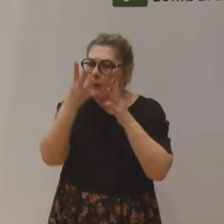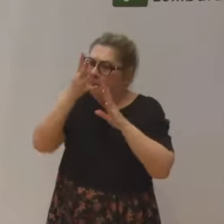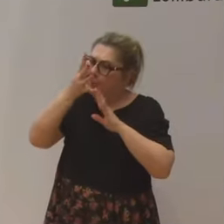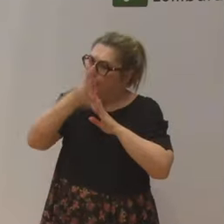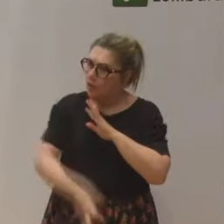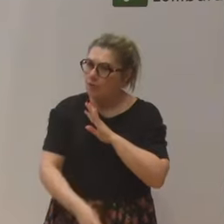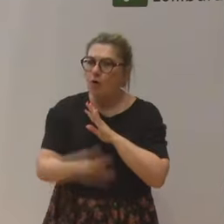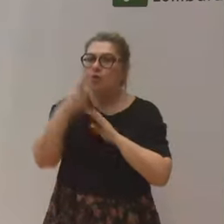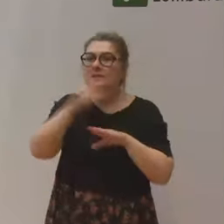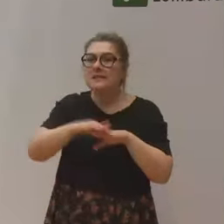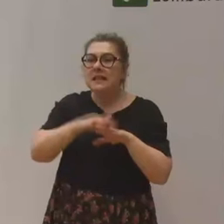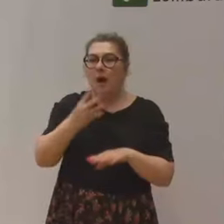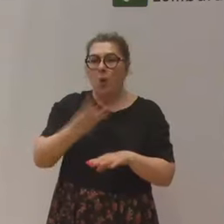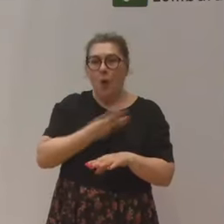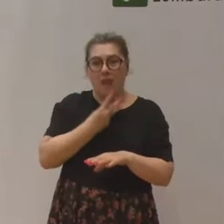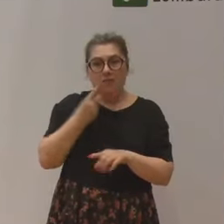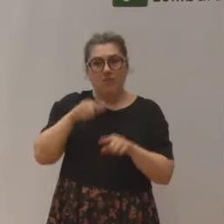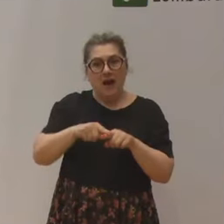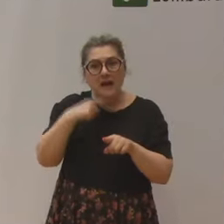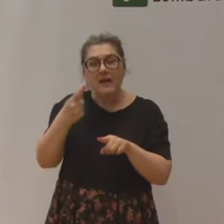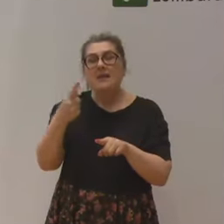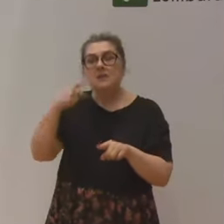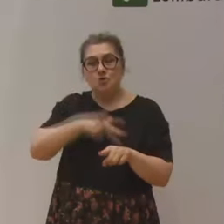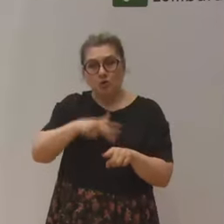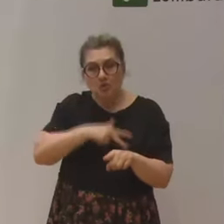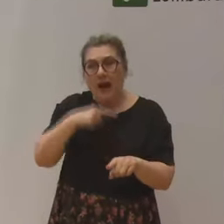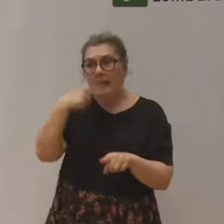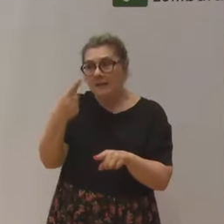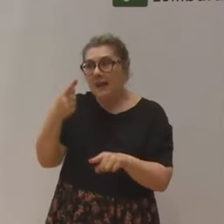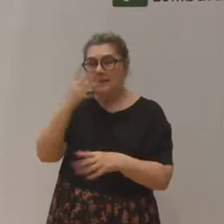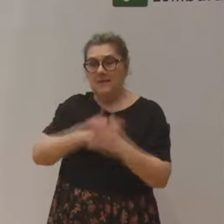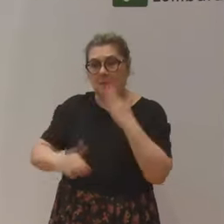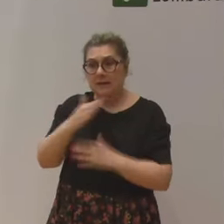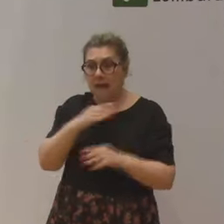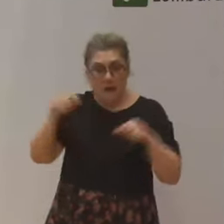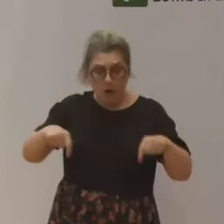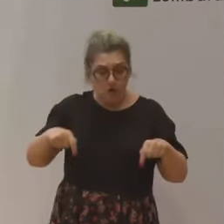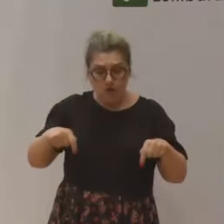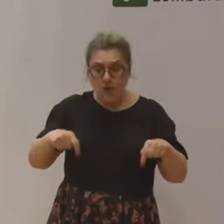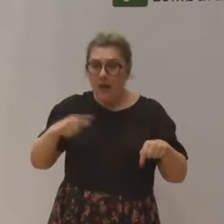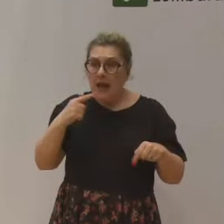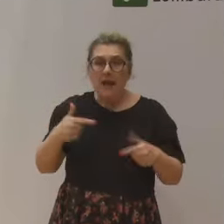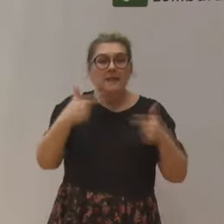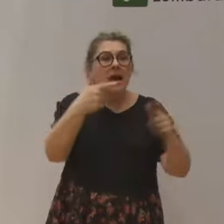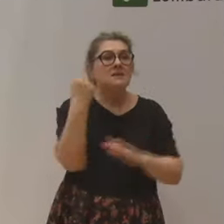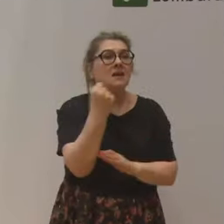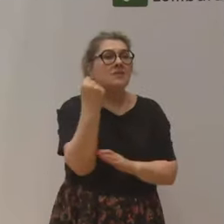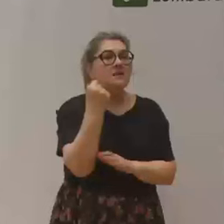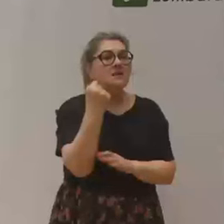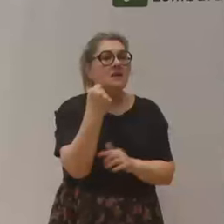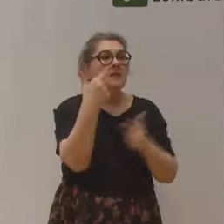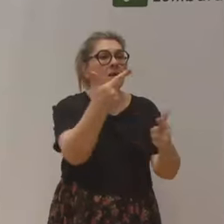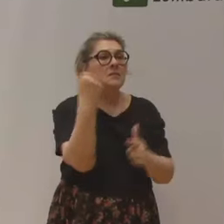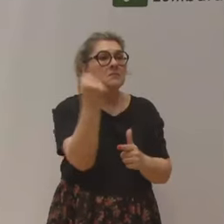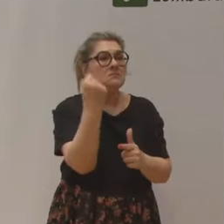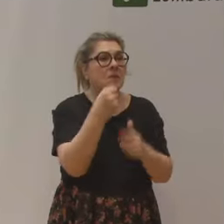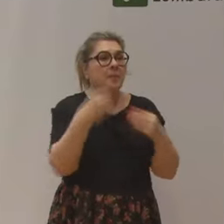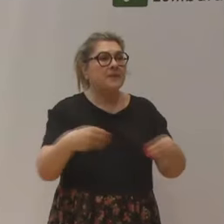dell'attuale sistema di welfare sociale per la disabilità, che oggi è basato principalmente sull'offerta di servizi e di